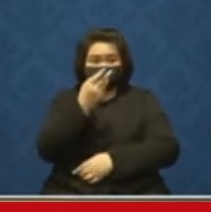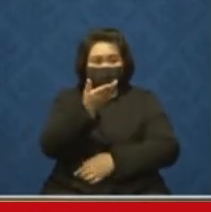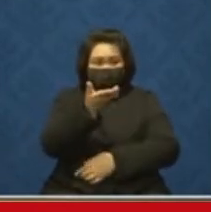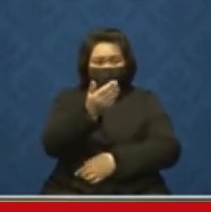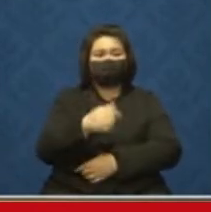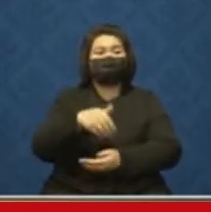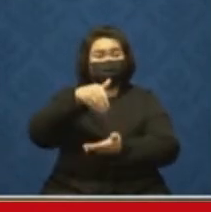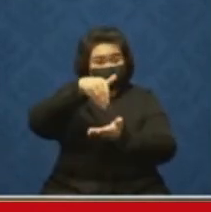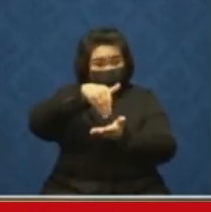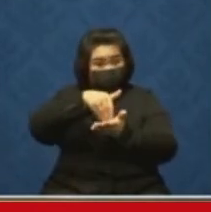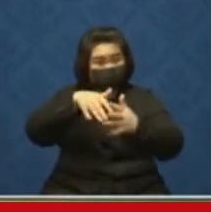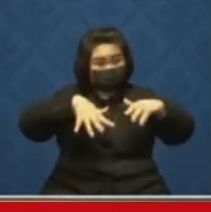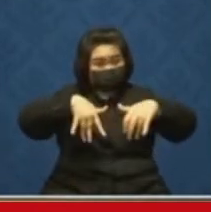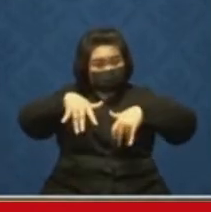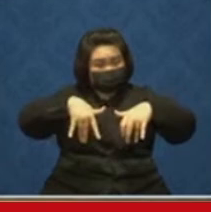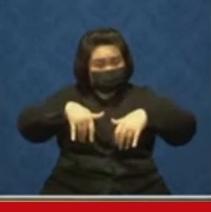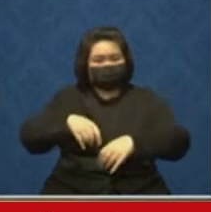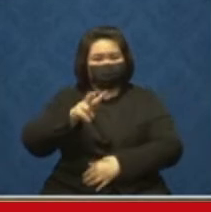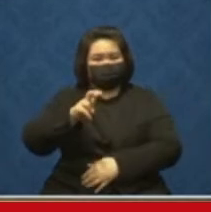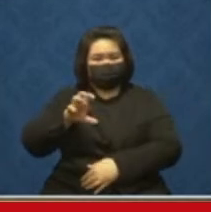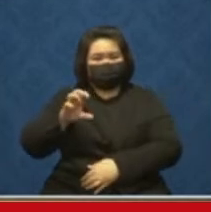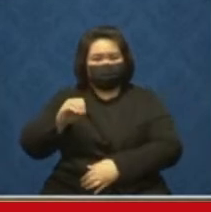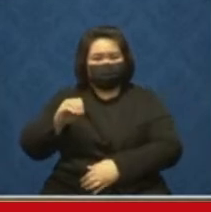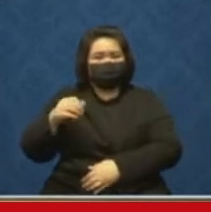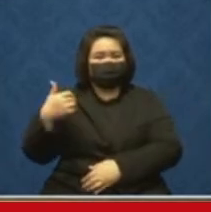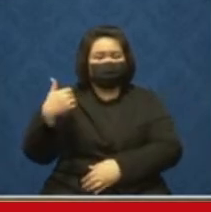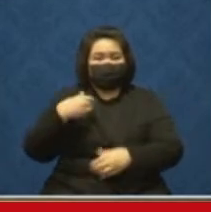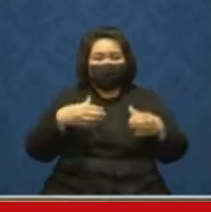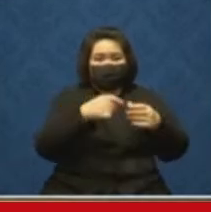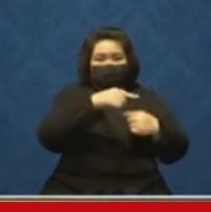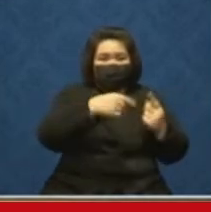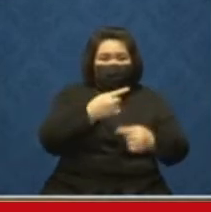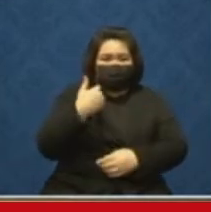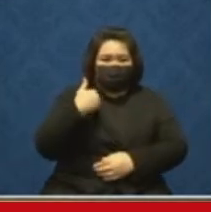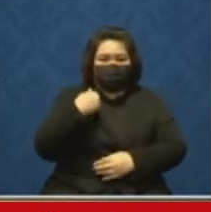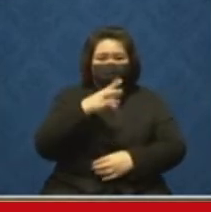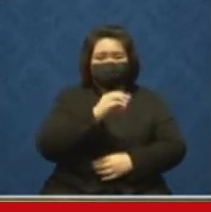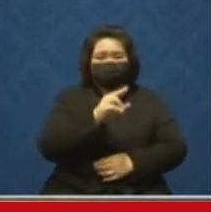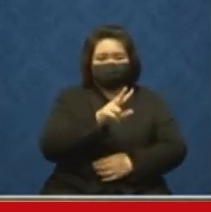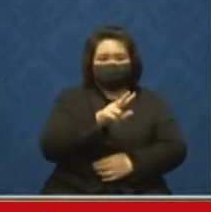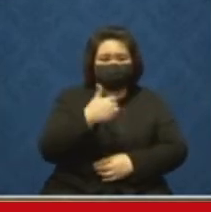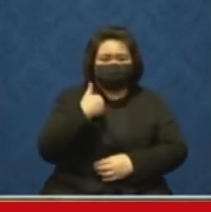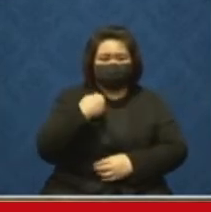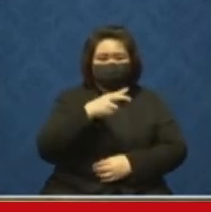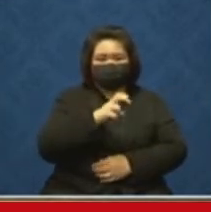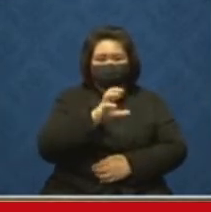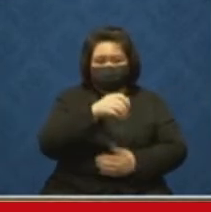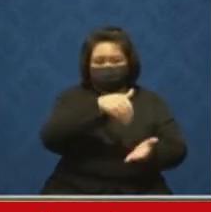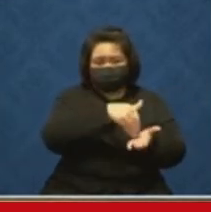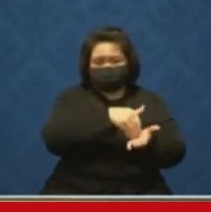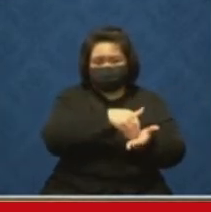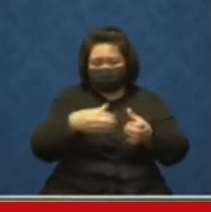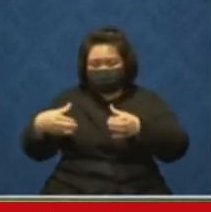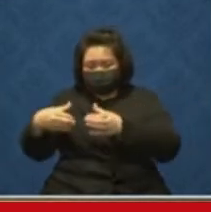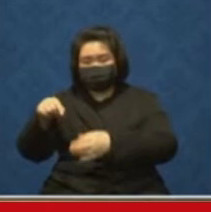ัี้นะครั ยืนยนวา 0 ทจะต้อนชุมชนทั้ง 250ครั้งแรก เมปี 63แล้วก็ 250 ศูนย